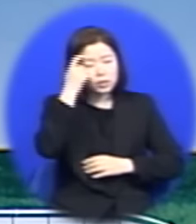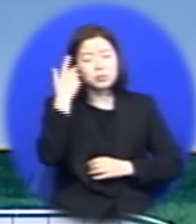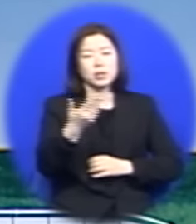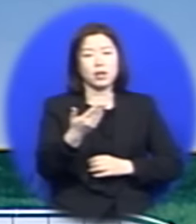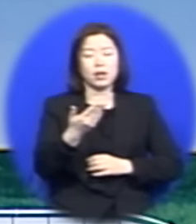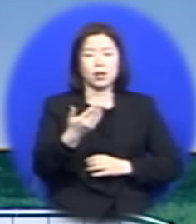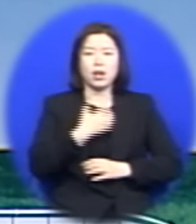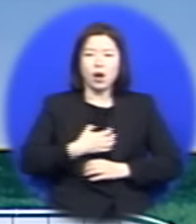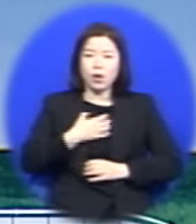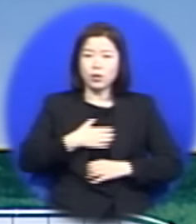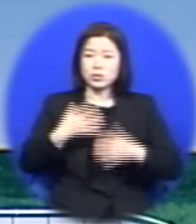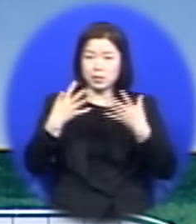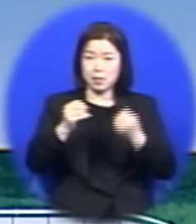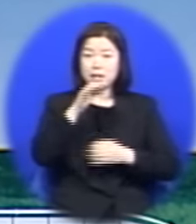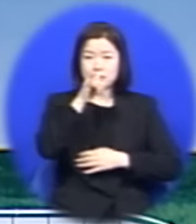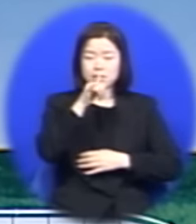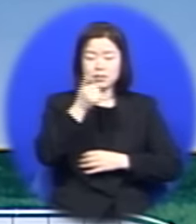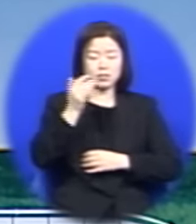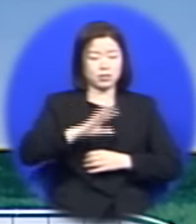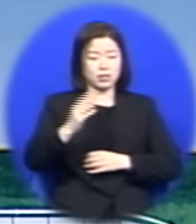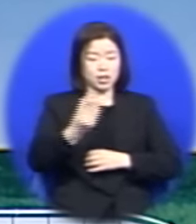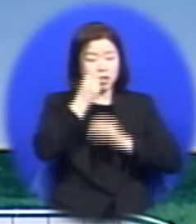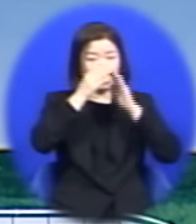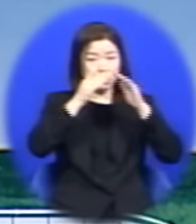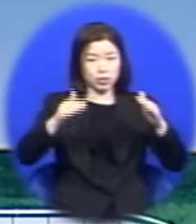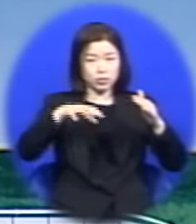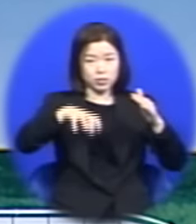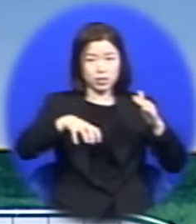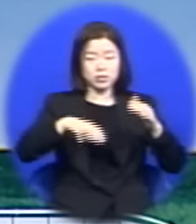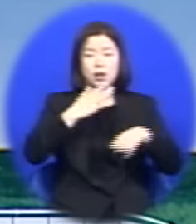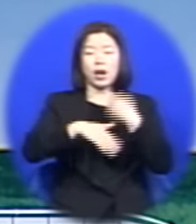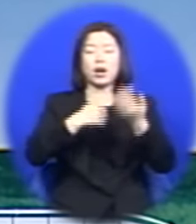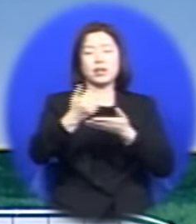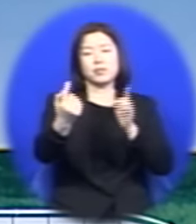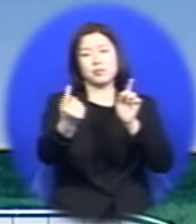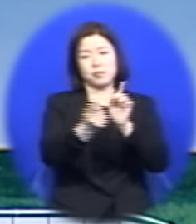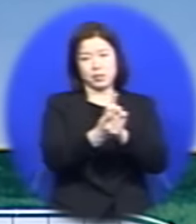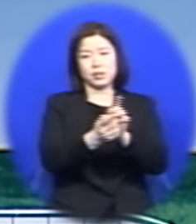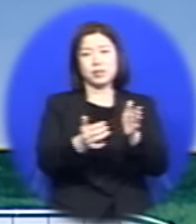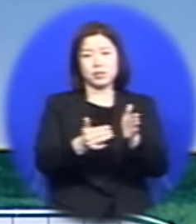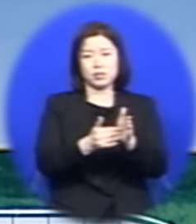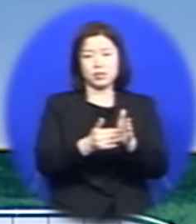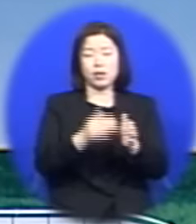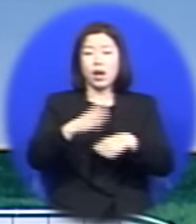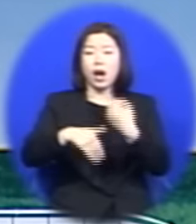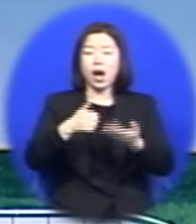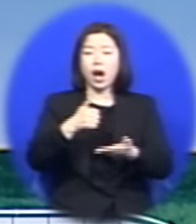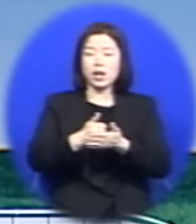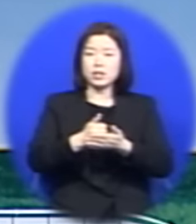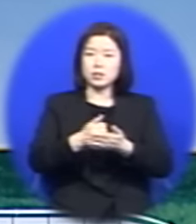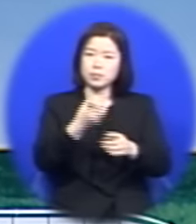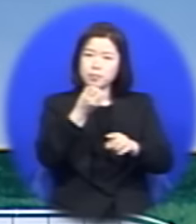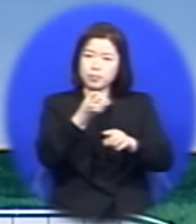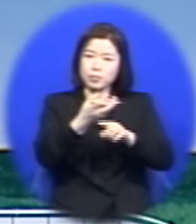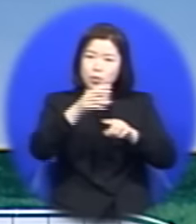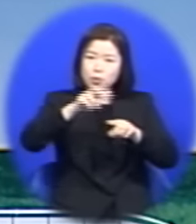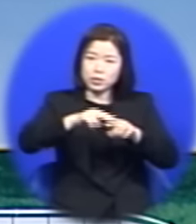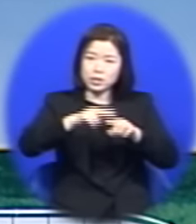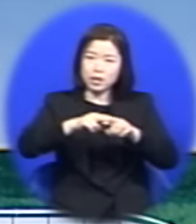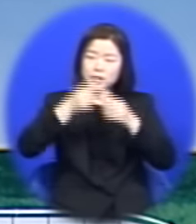많았어요. 근데 성전에서 하나님을 만났습니다. 하나님의 보좌를